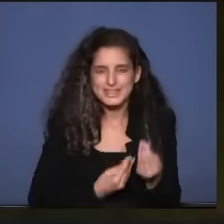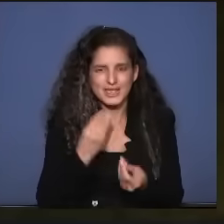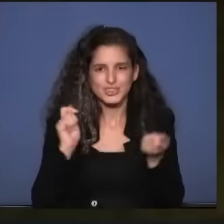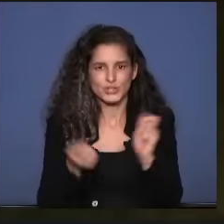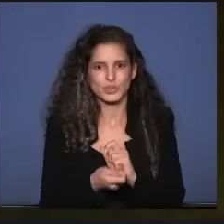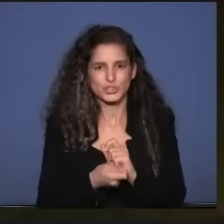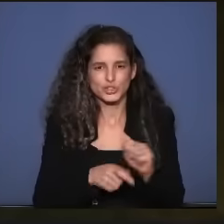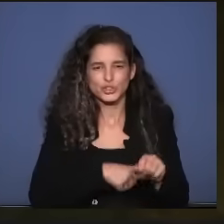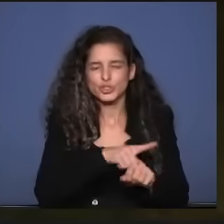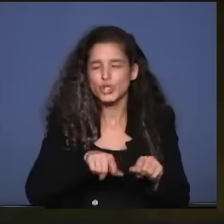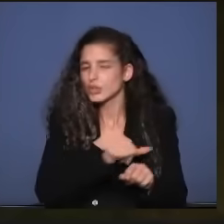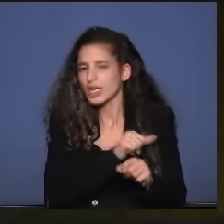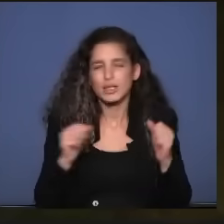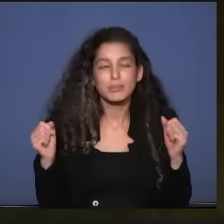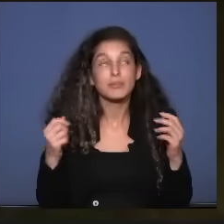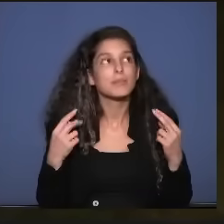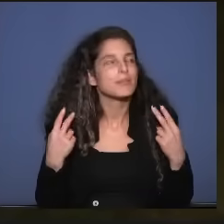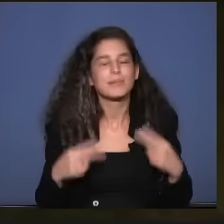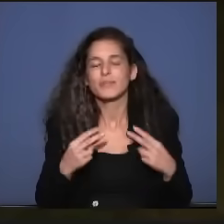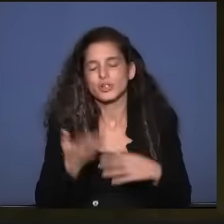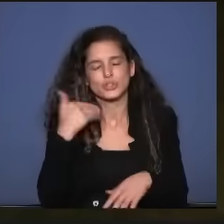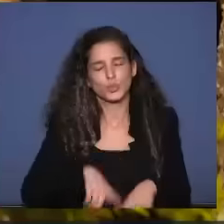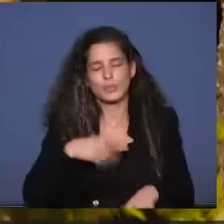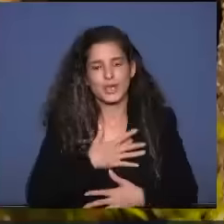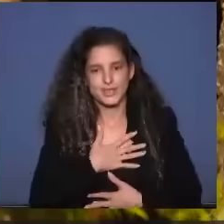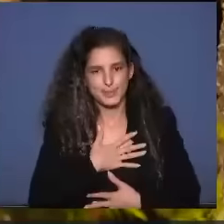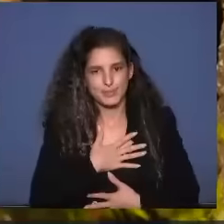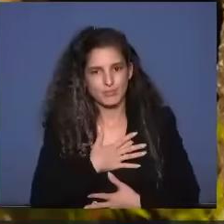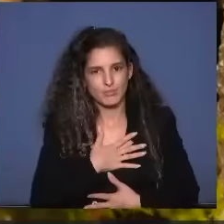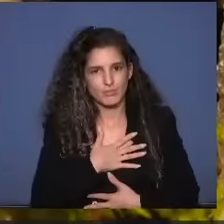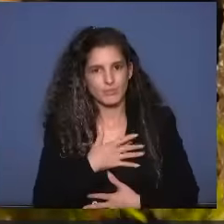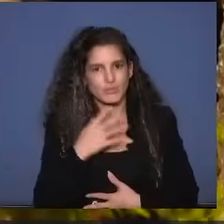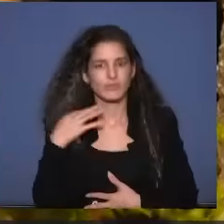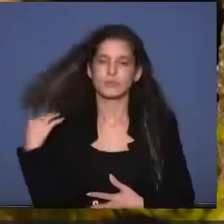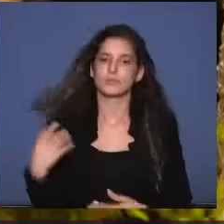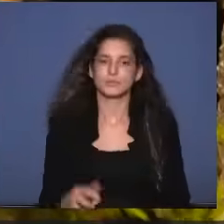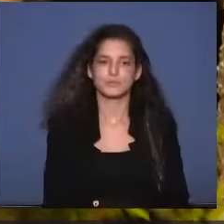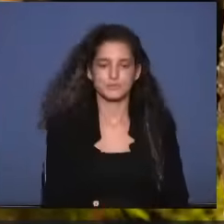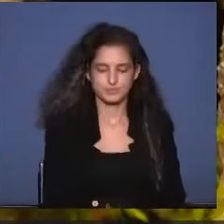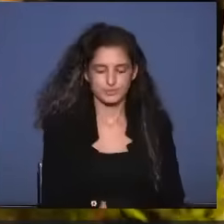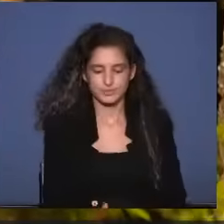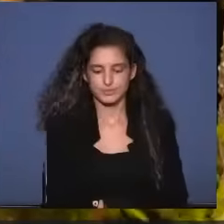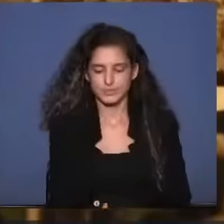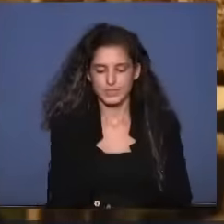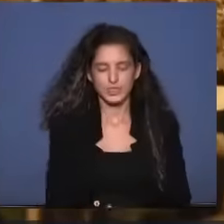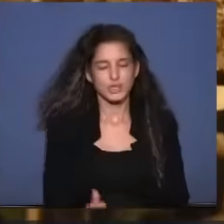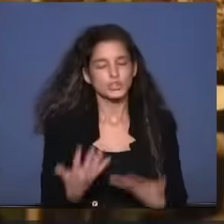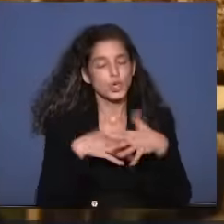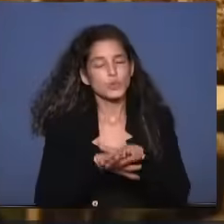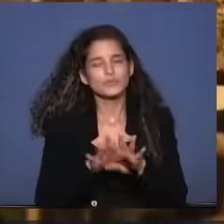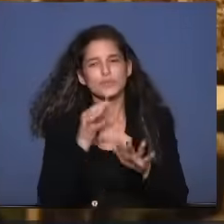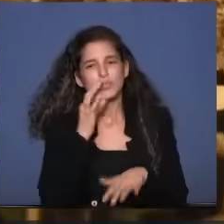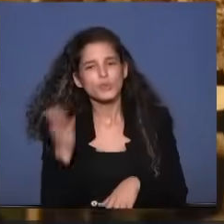היה השעות הכי מפחידות שהיו לי בחיים. לא היה. השילוב של בני נוער